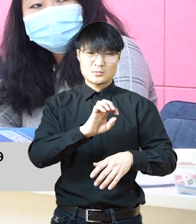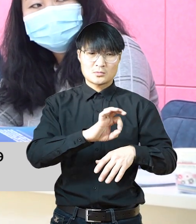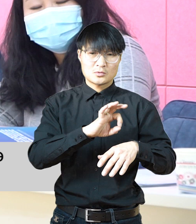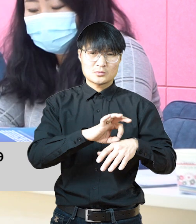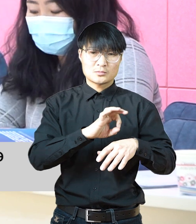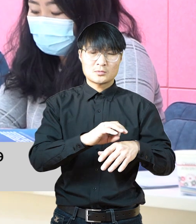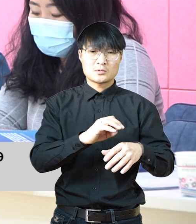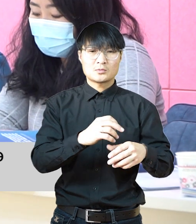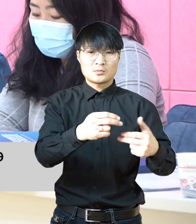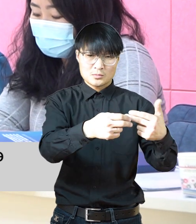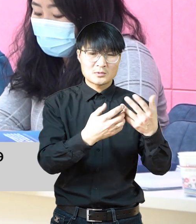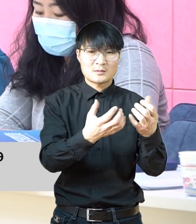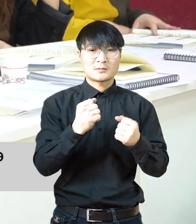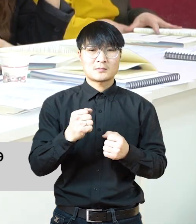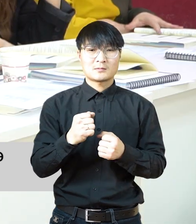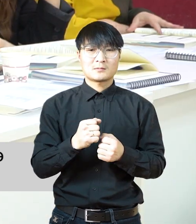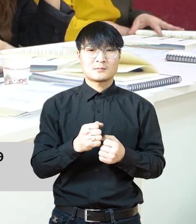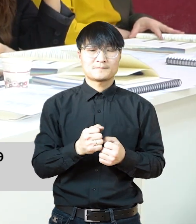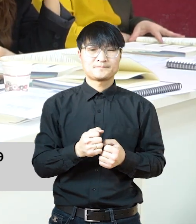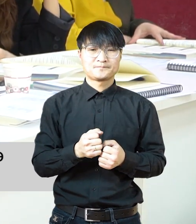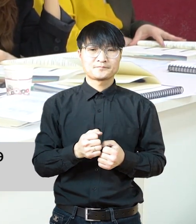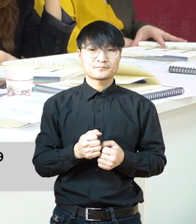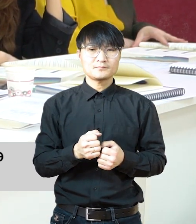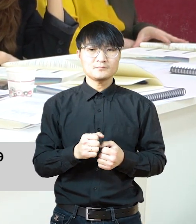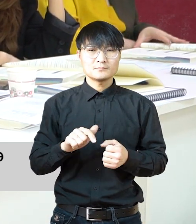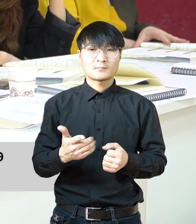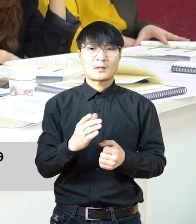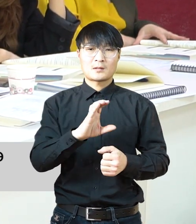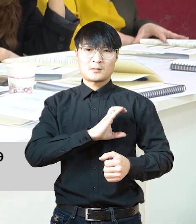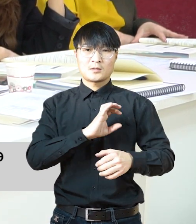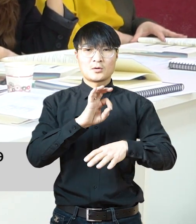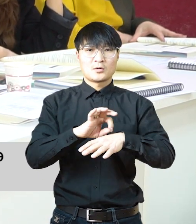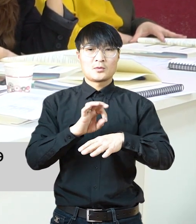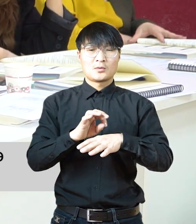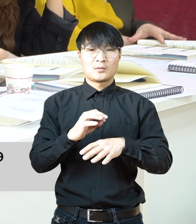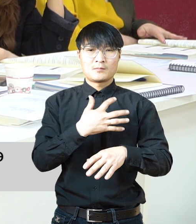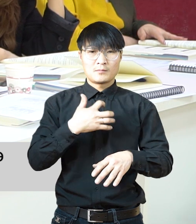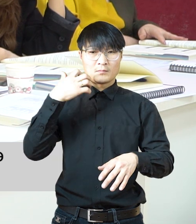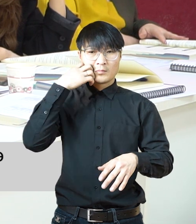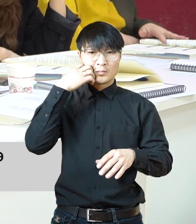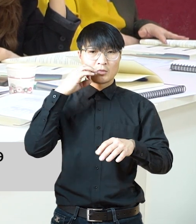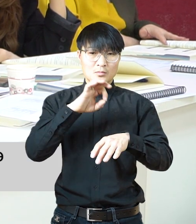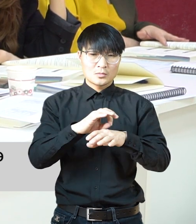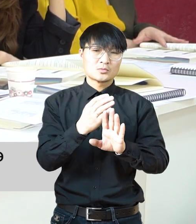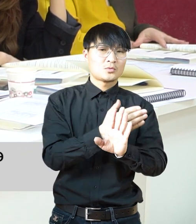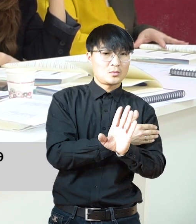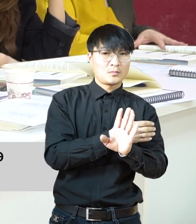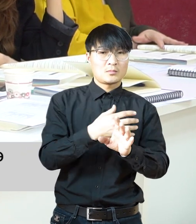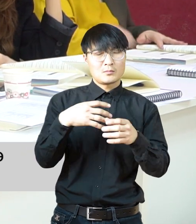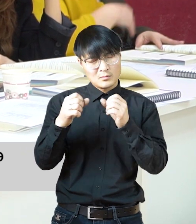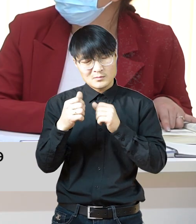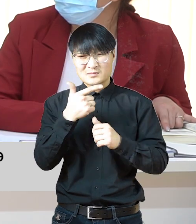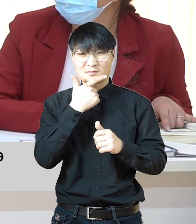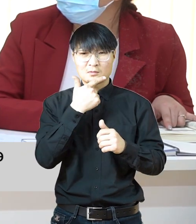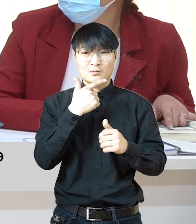авдаг олонх нь уг асуудлыг анхаарлын гадна орхитуулдаг байна. За гэтэл сэтгцийн тулгамдсан асуудал нь бие махбод өвдөхөөс өмнө үүсч